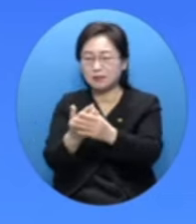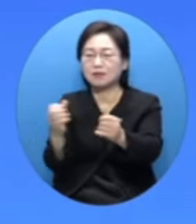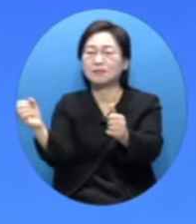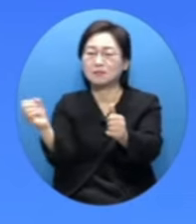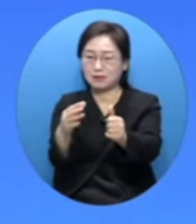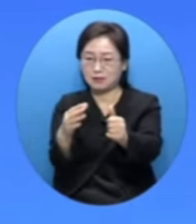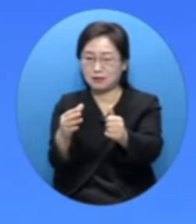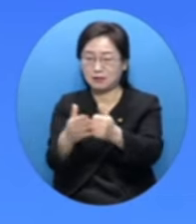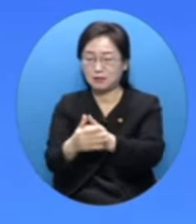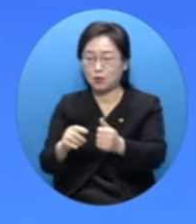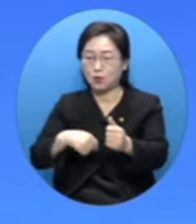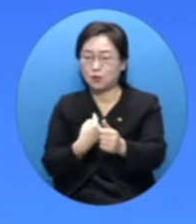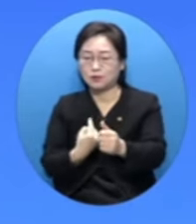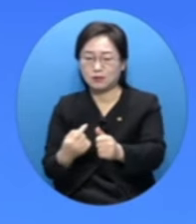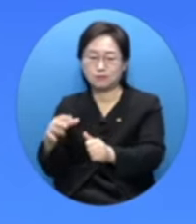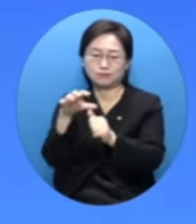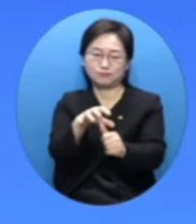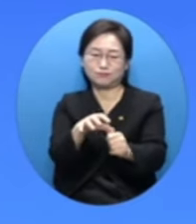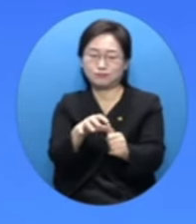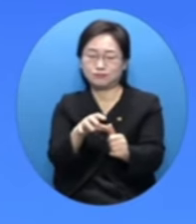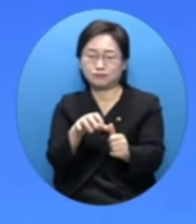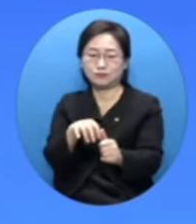아예 격리되어 살게 했습니다.